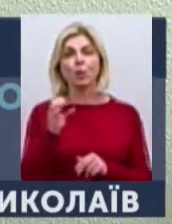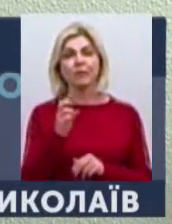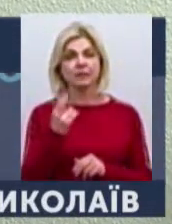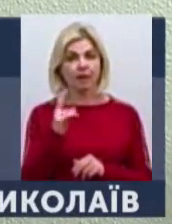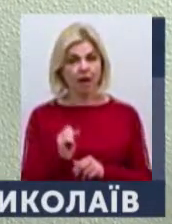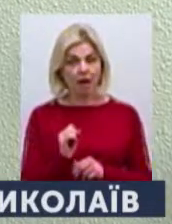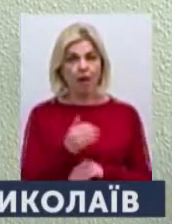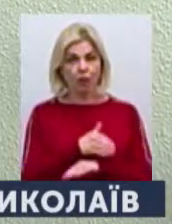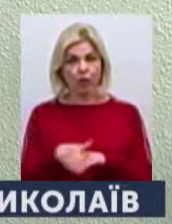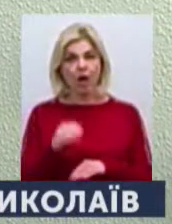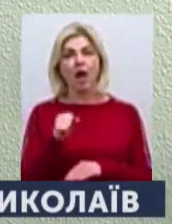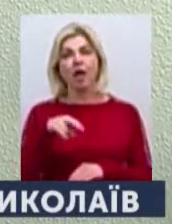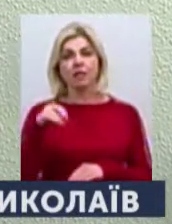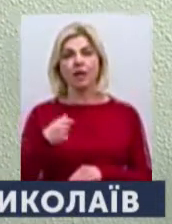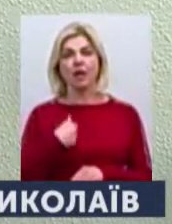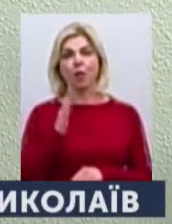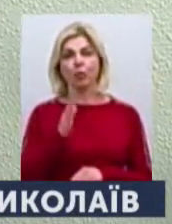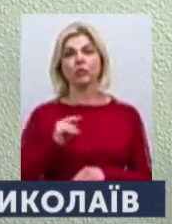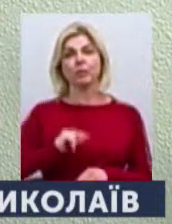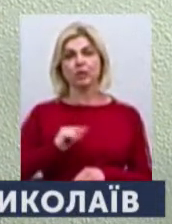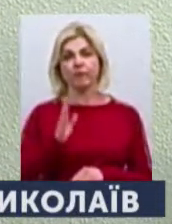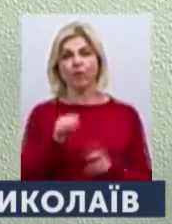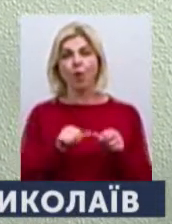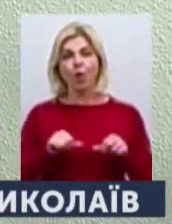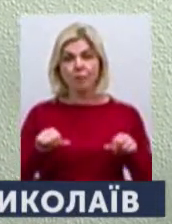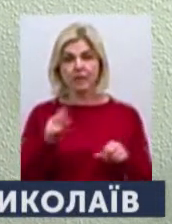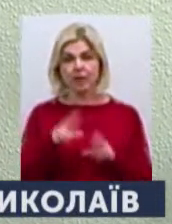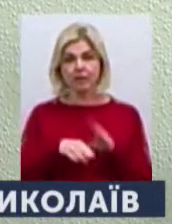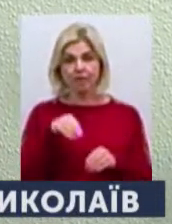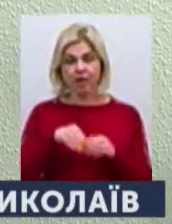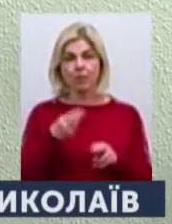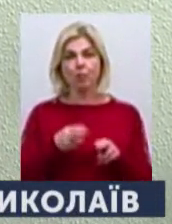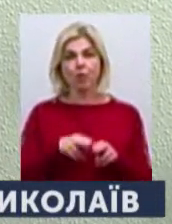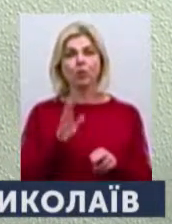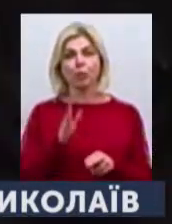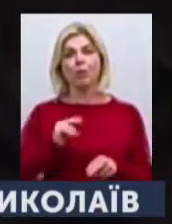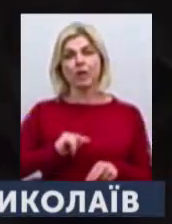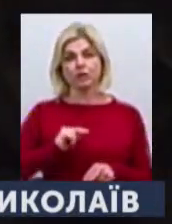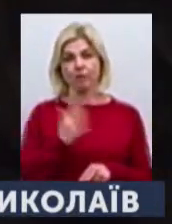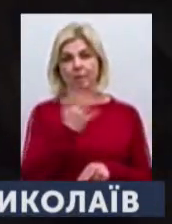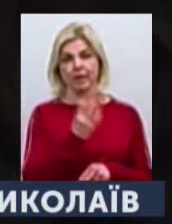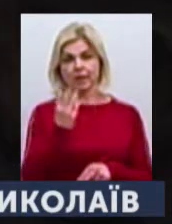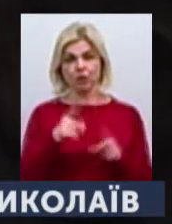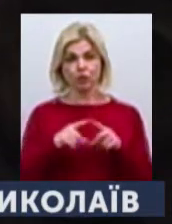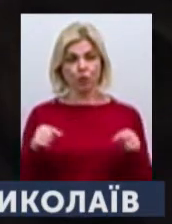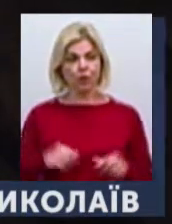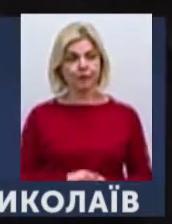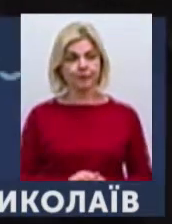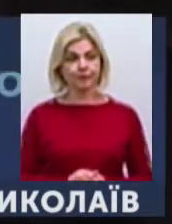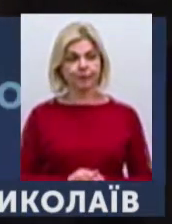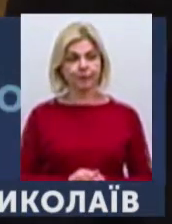я буду працювати в комісії на виборах, тому я буду працювати в 53-й школі. Я прийшла сюди з